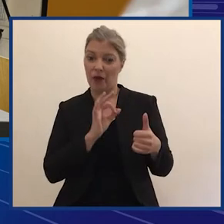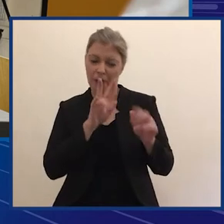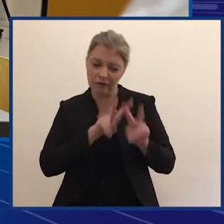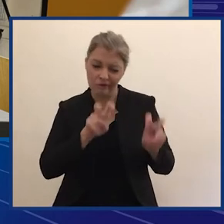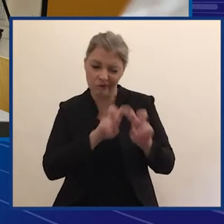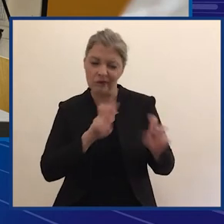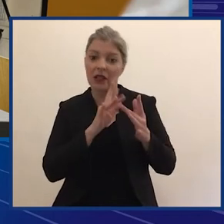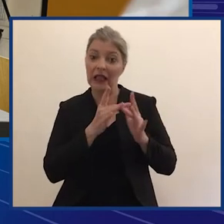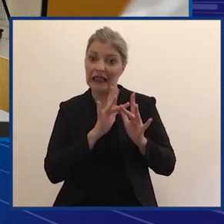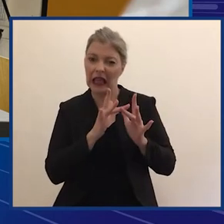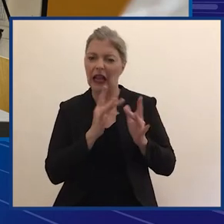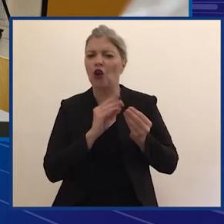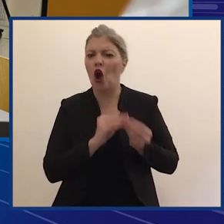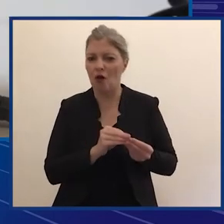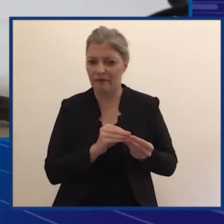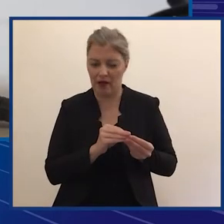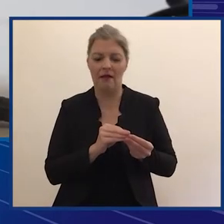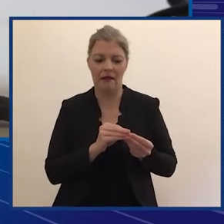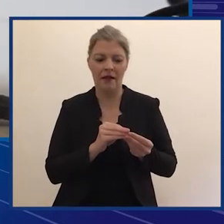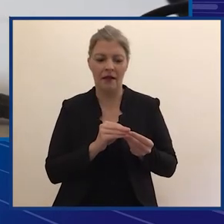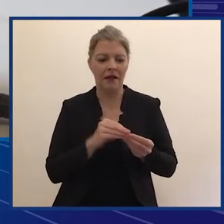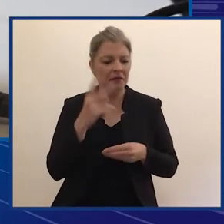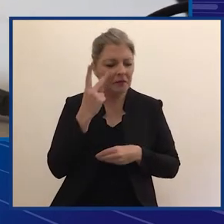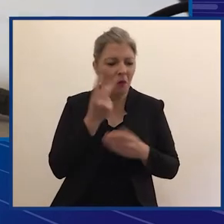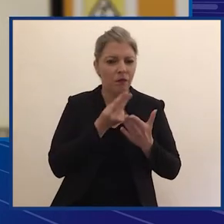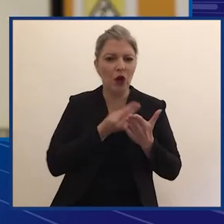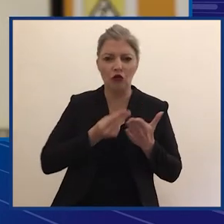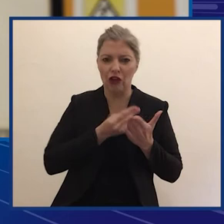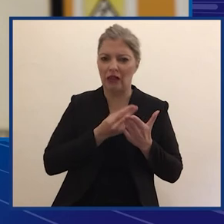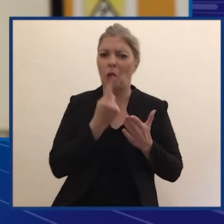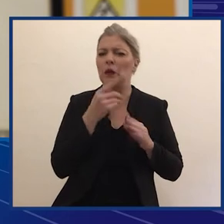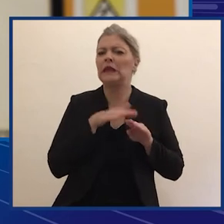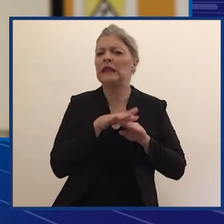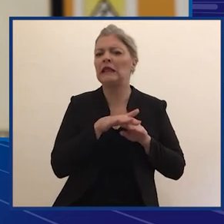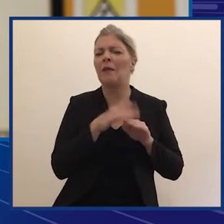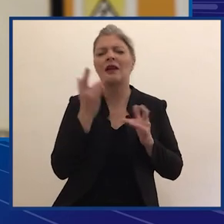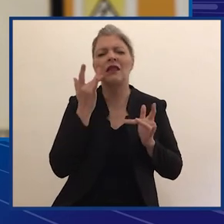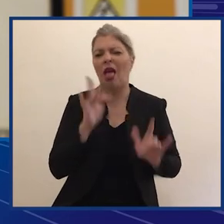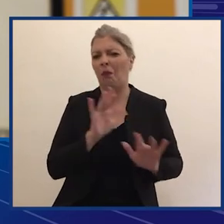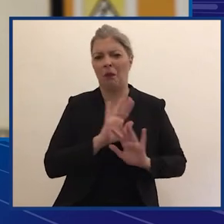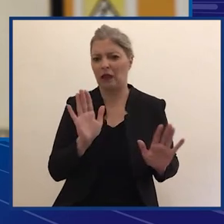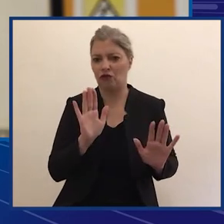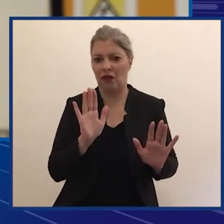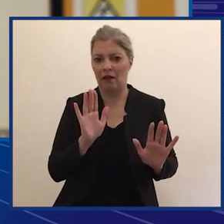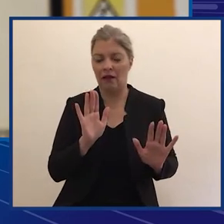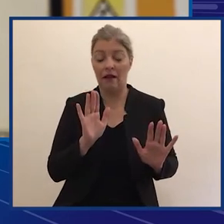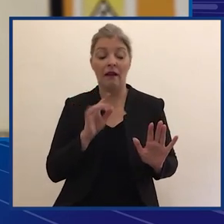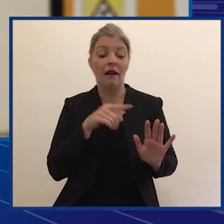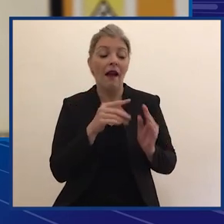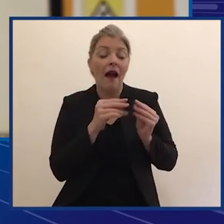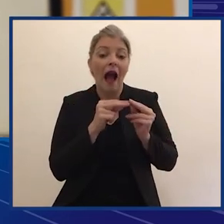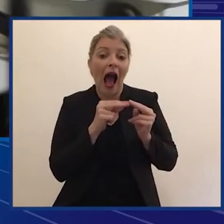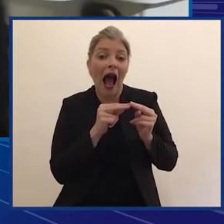internet, si occupano, imparano come andare a progettare un sistema semplice partendo da componenti in commercio,